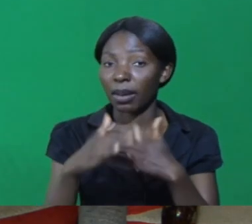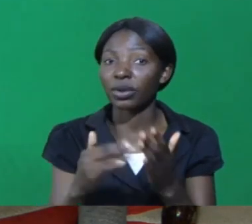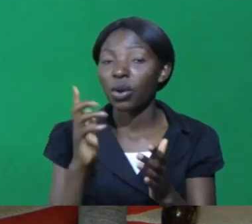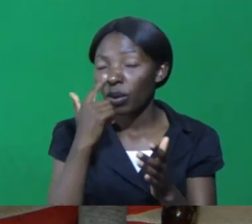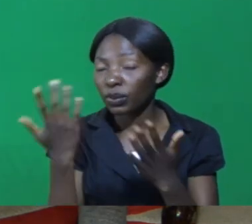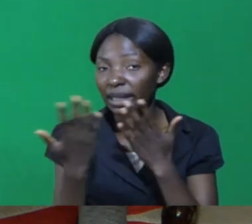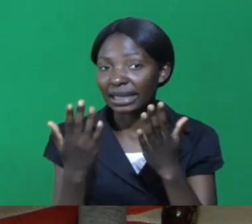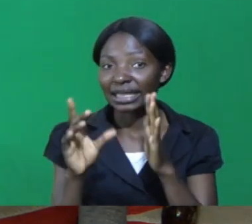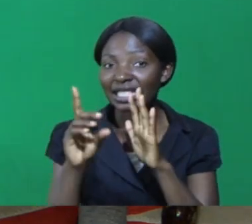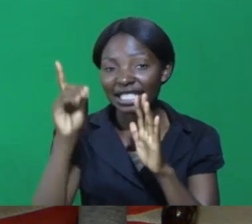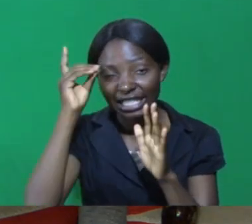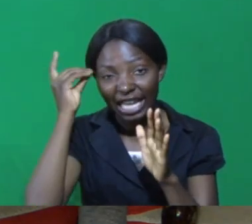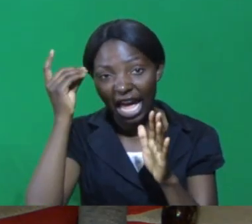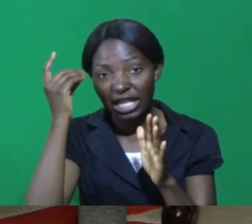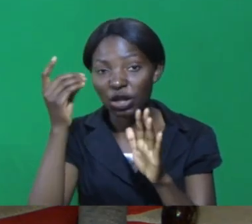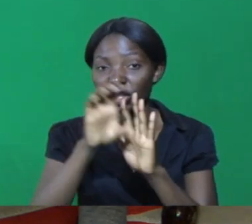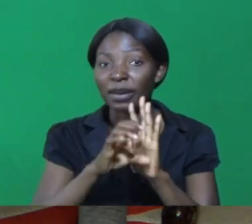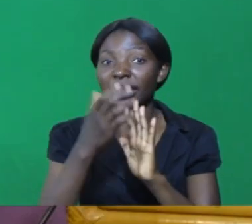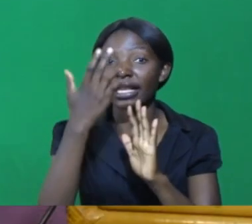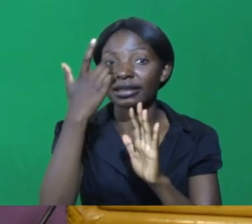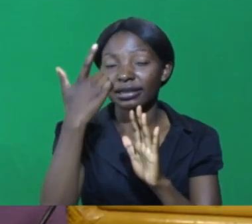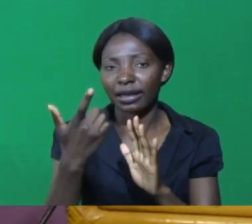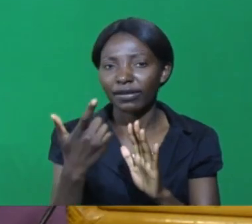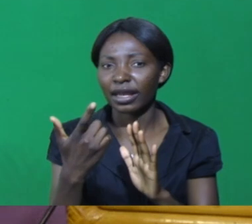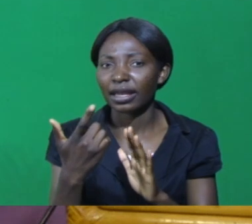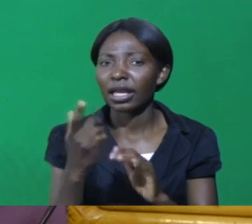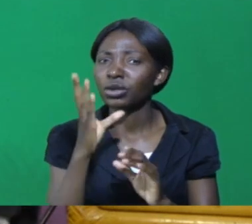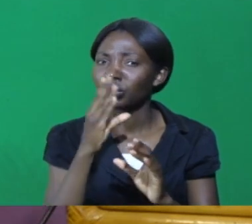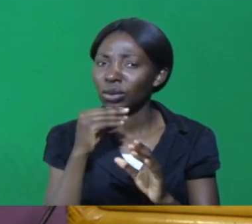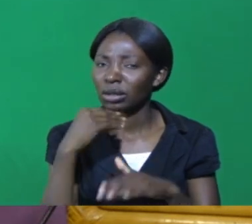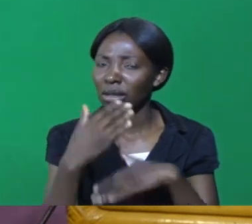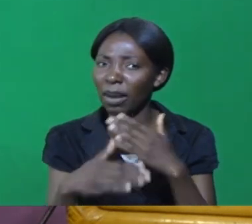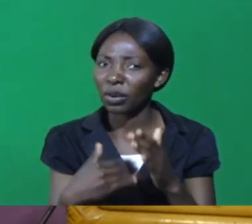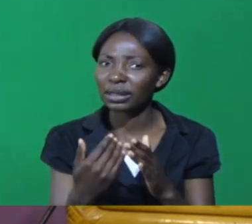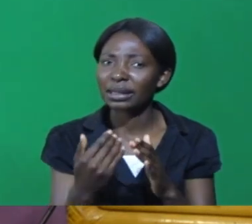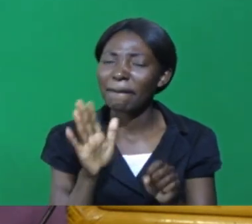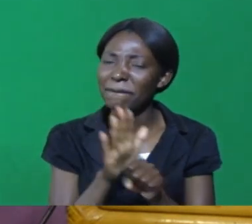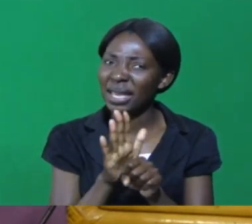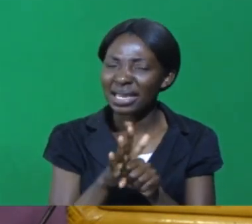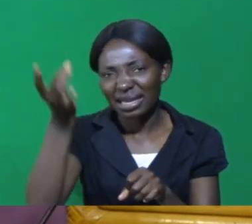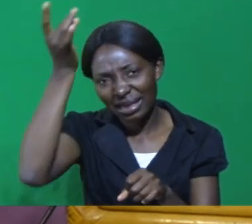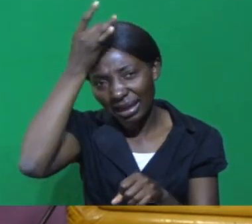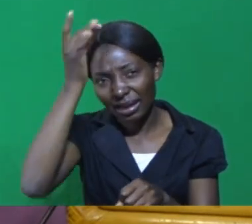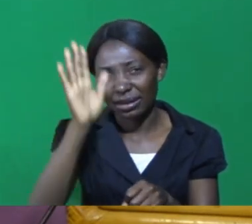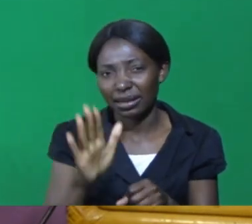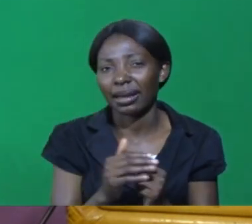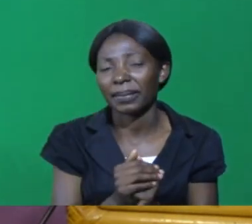7 mufundisi. Pachapter 7 panotaurwa nyaya yemadzimambo akawanda.